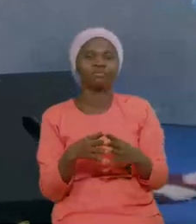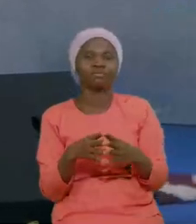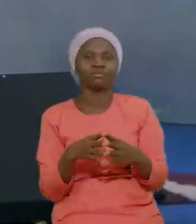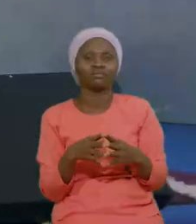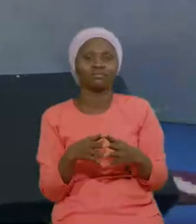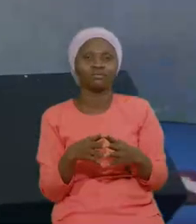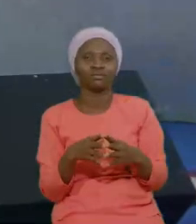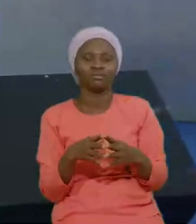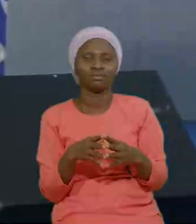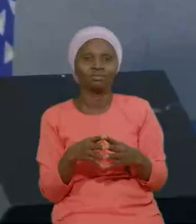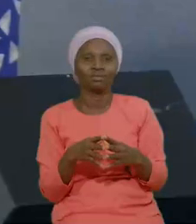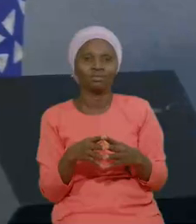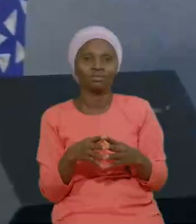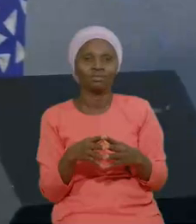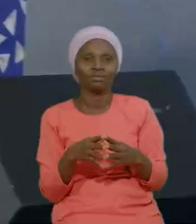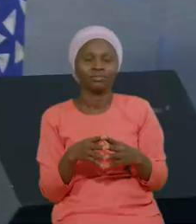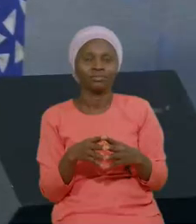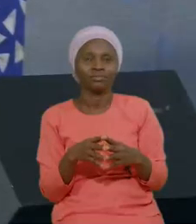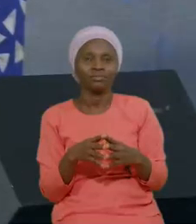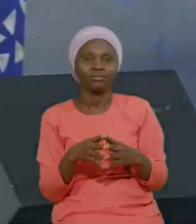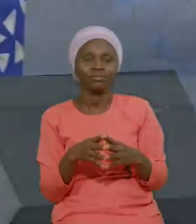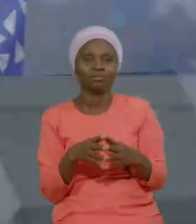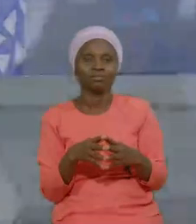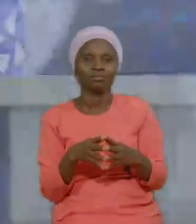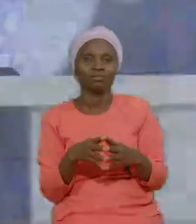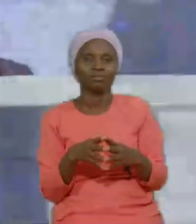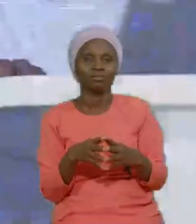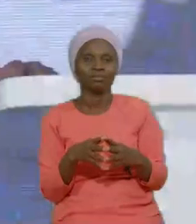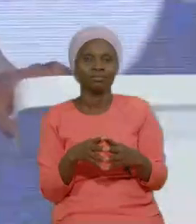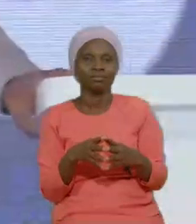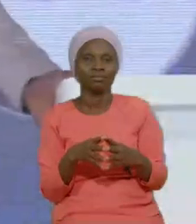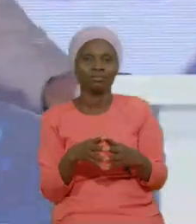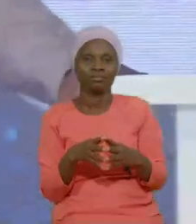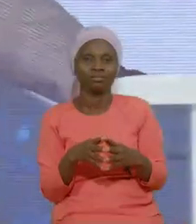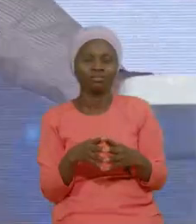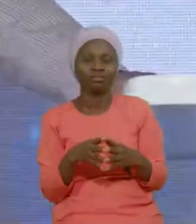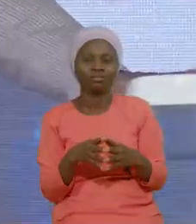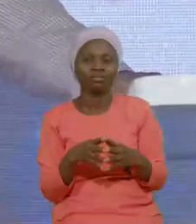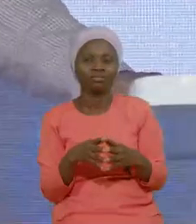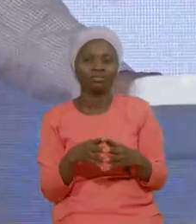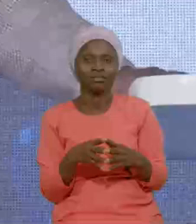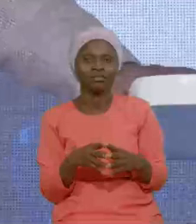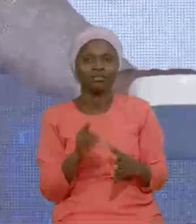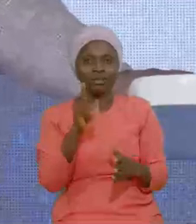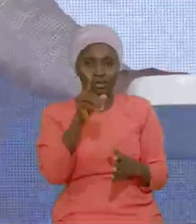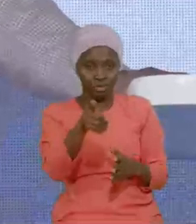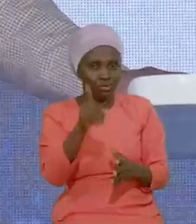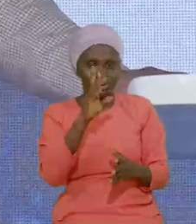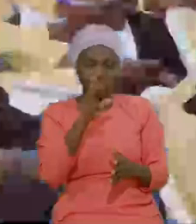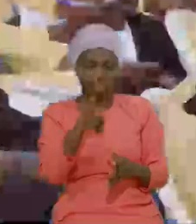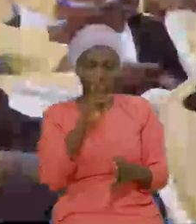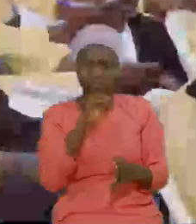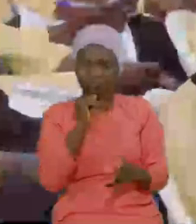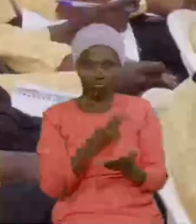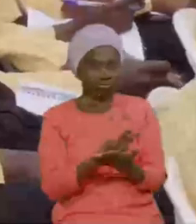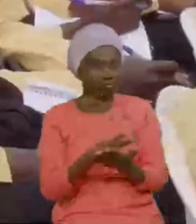Il dit, j'ai découvert 600 façons, 700 façons, 800 façons de faire telle autre chose qui ne marche pas. J'essaierai